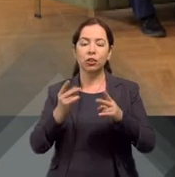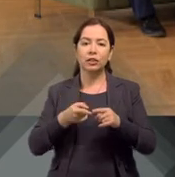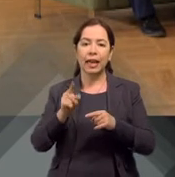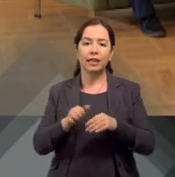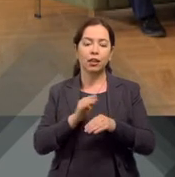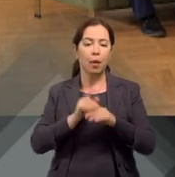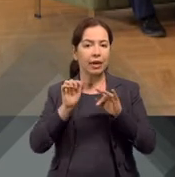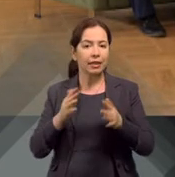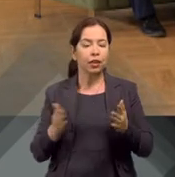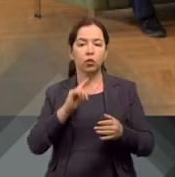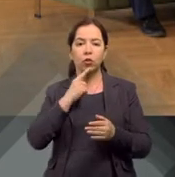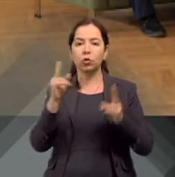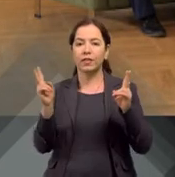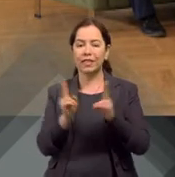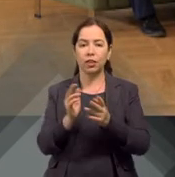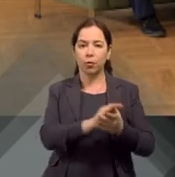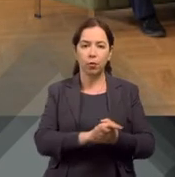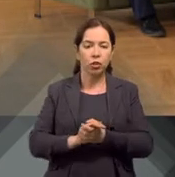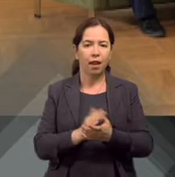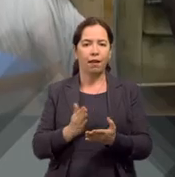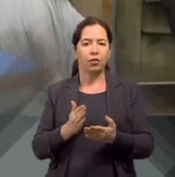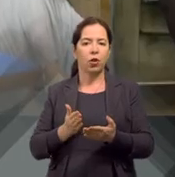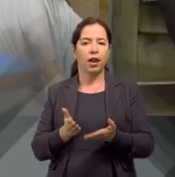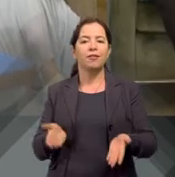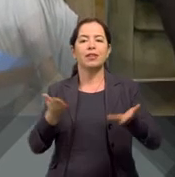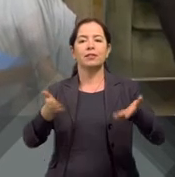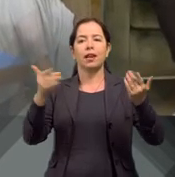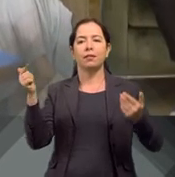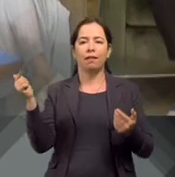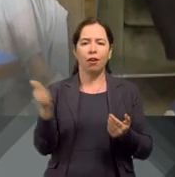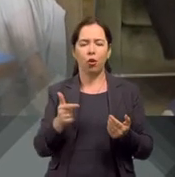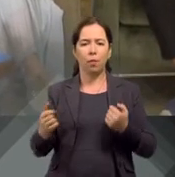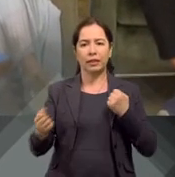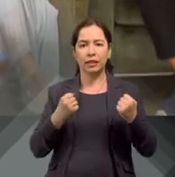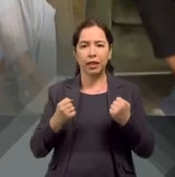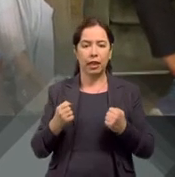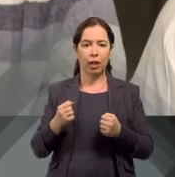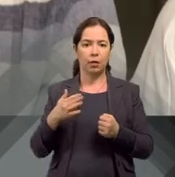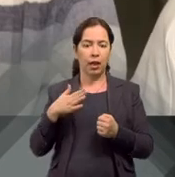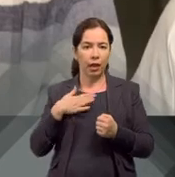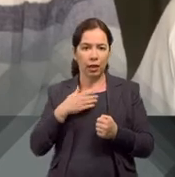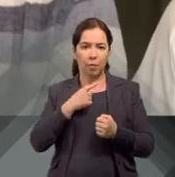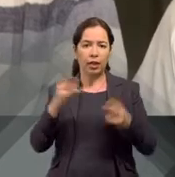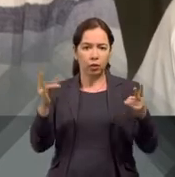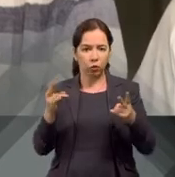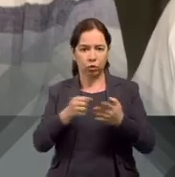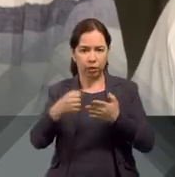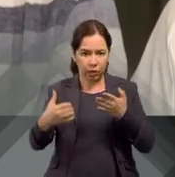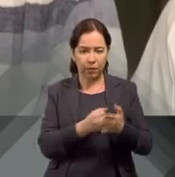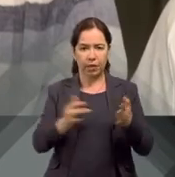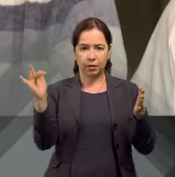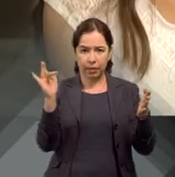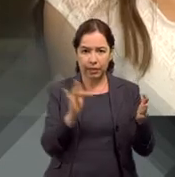трудно встретить в обществе, восхищающемся грубостью и крепостью. Нас поощряют добиваться цели, причем как можно